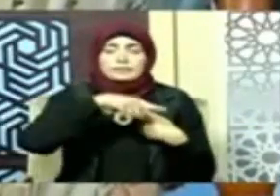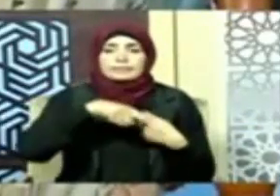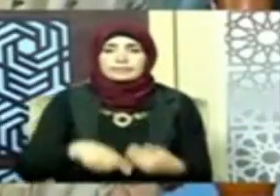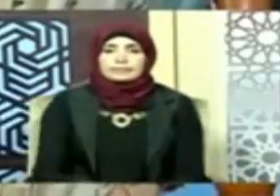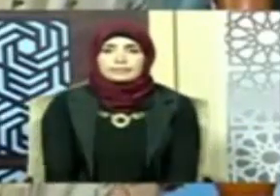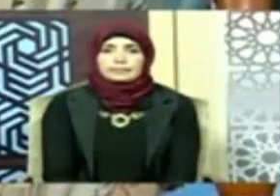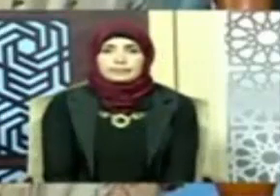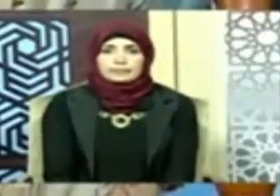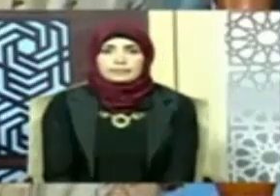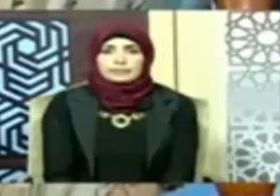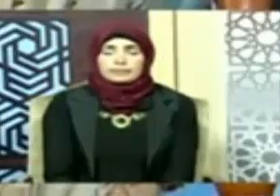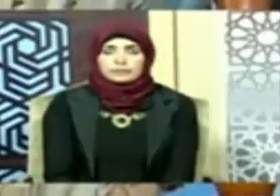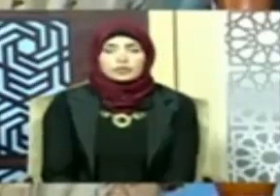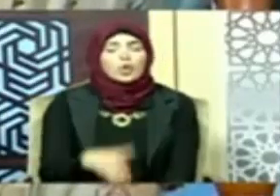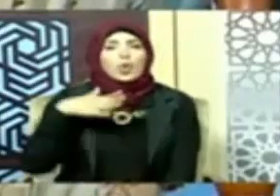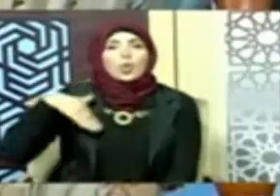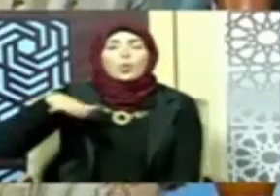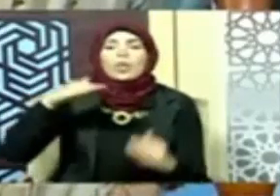سواء